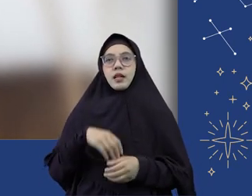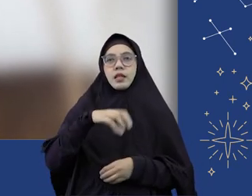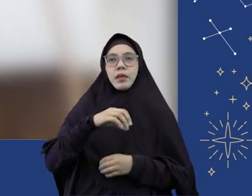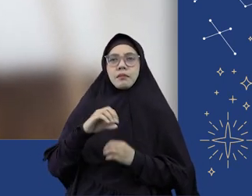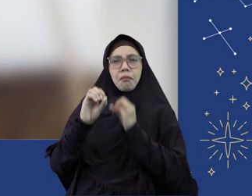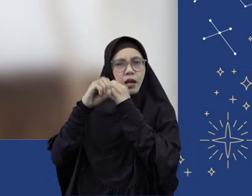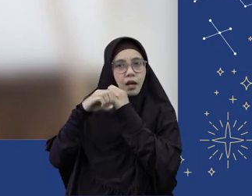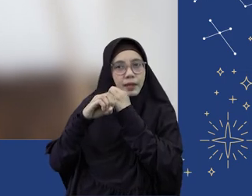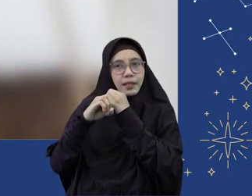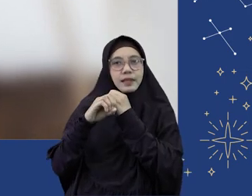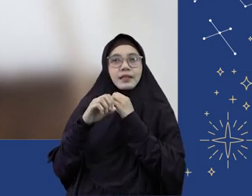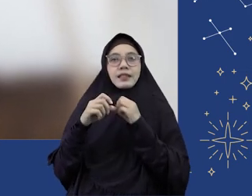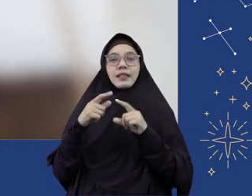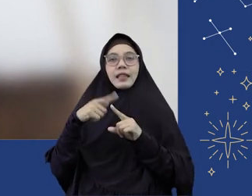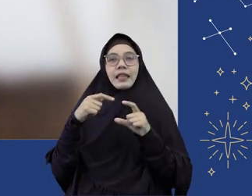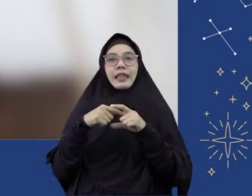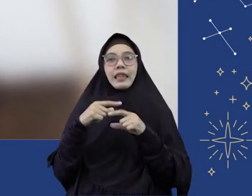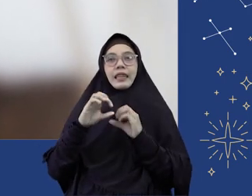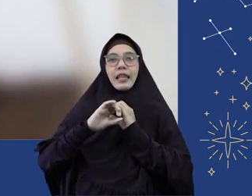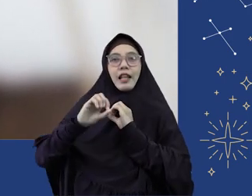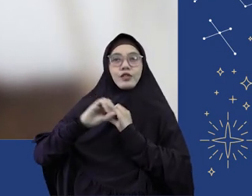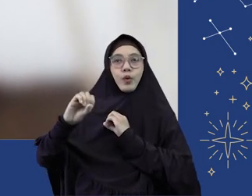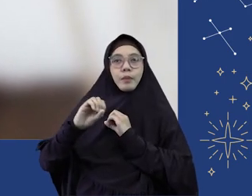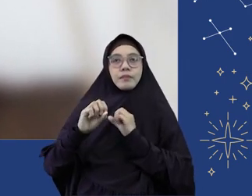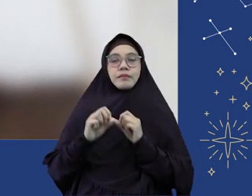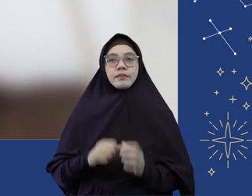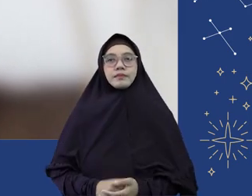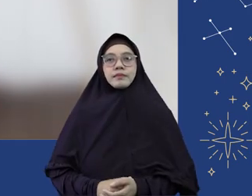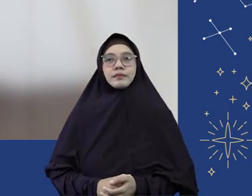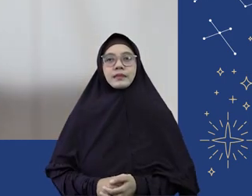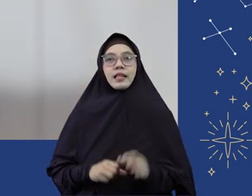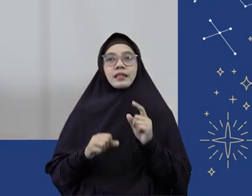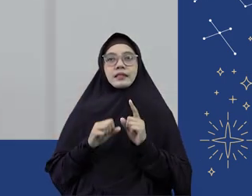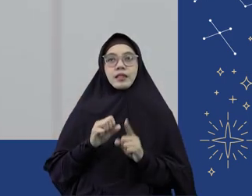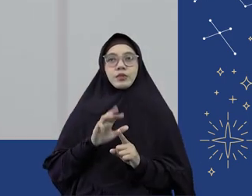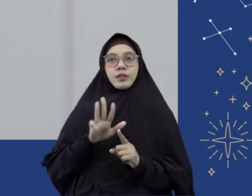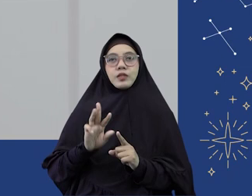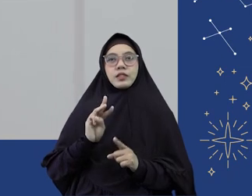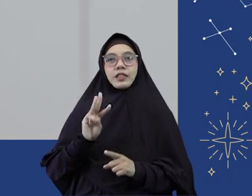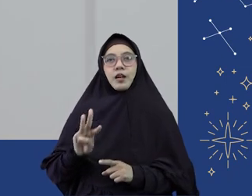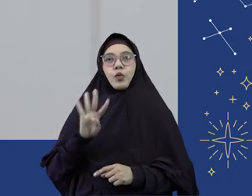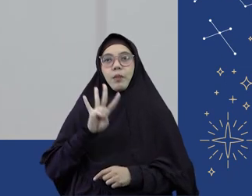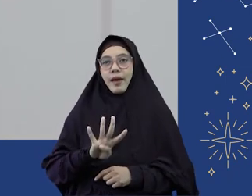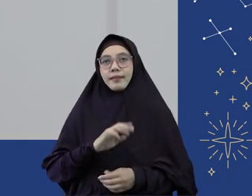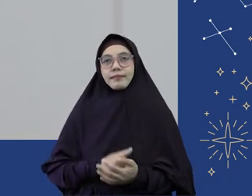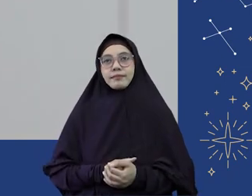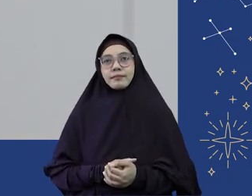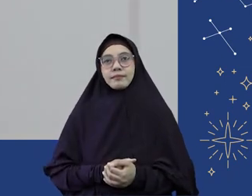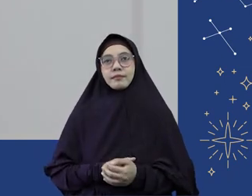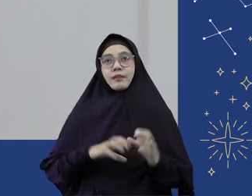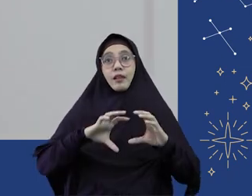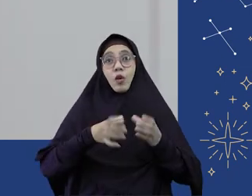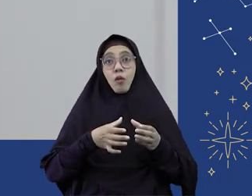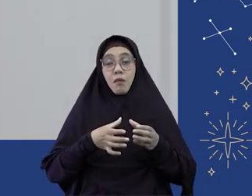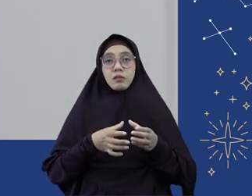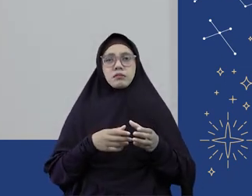teleskop transit pada tahun 1926 dan 1934 kondisi Global dunia ikut mempengaruhi